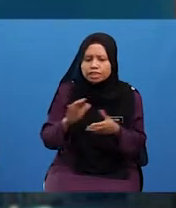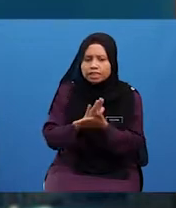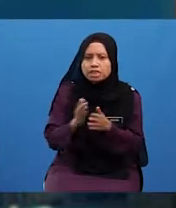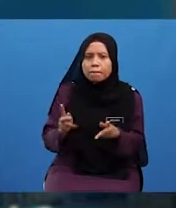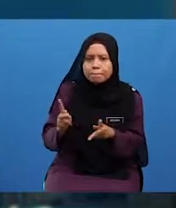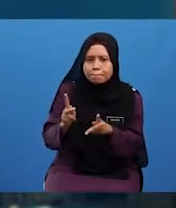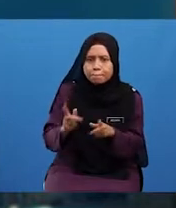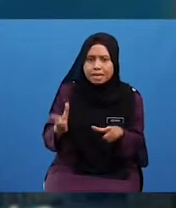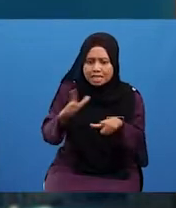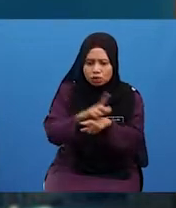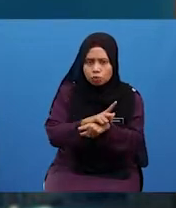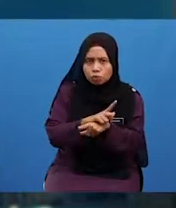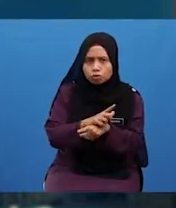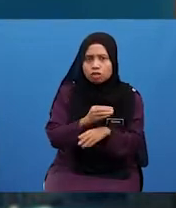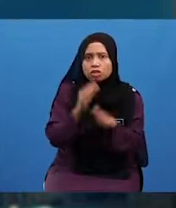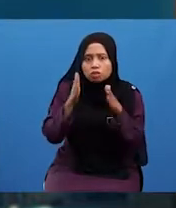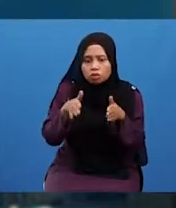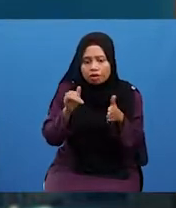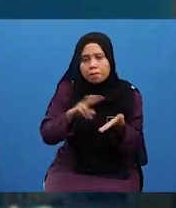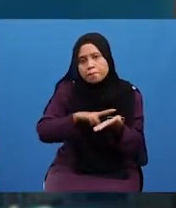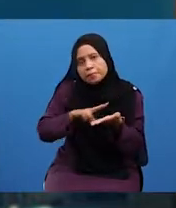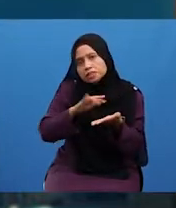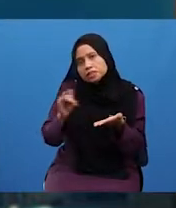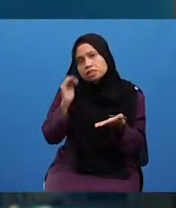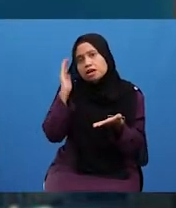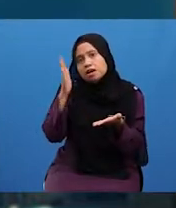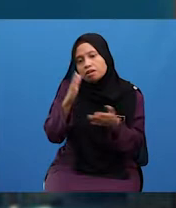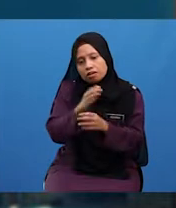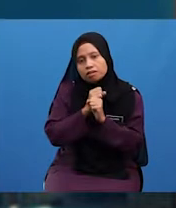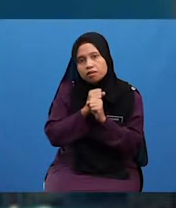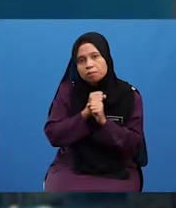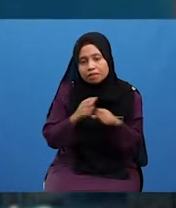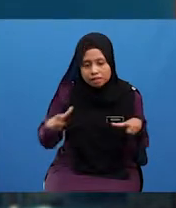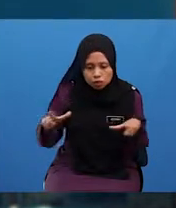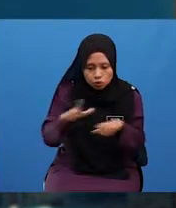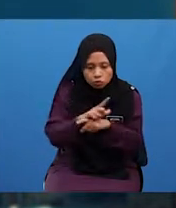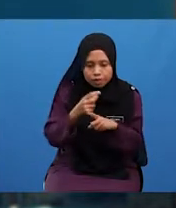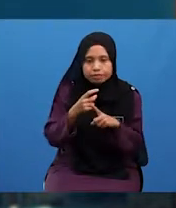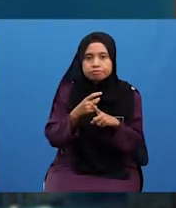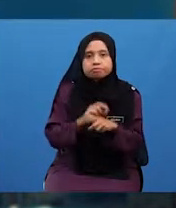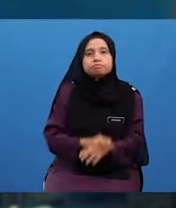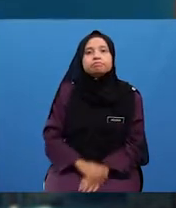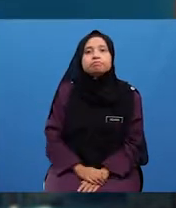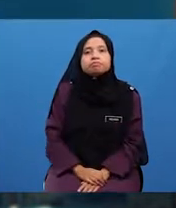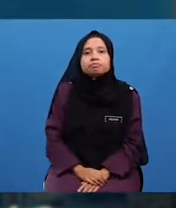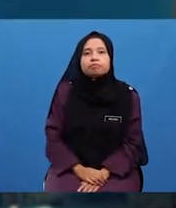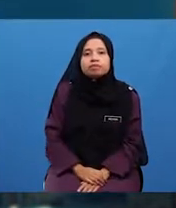kubur. Dan orang yang membacanya akan mendapat lindungan di padang